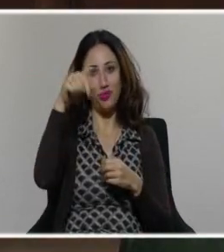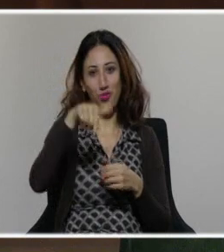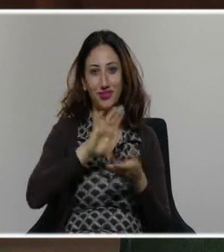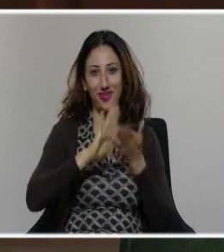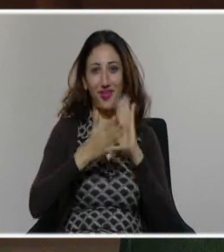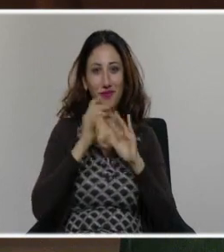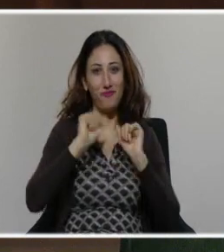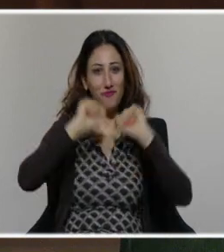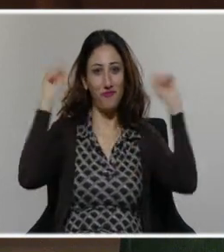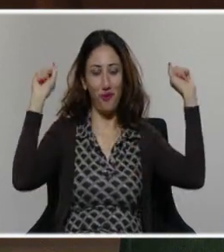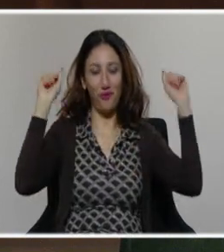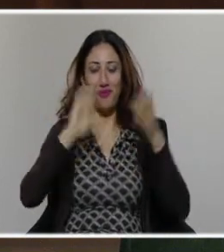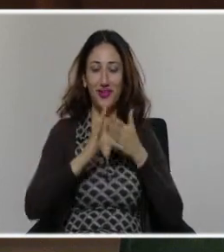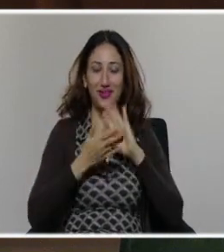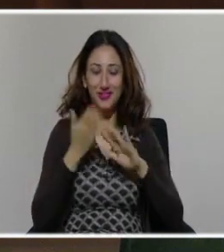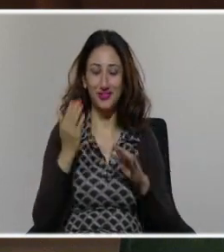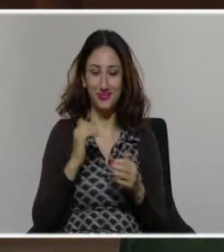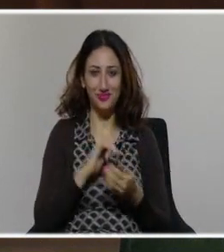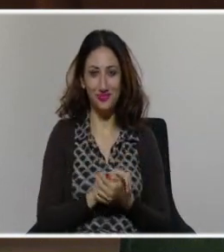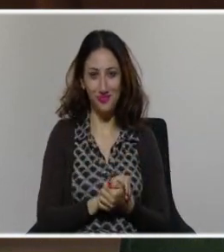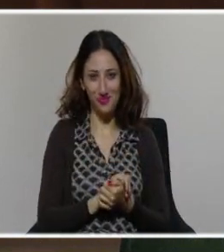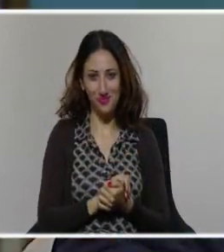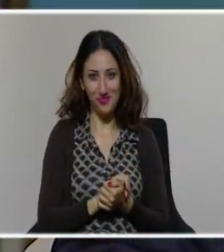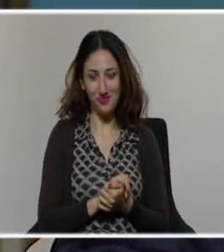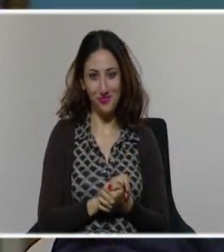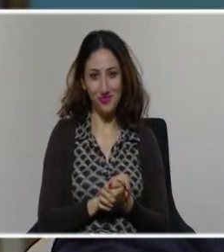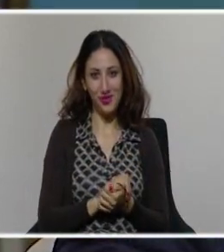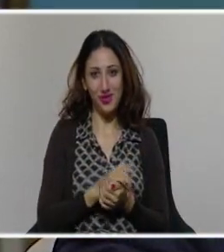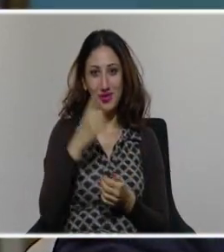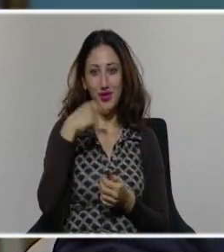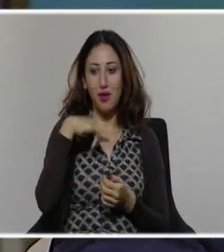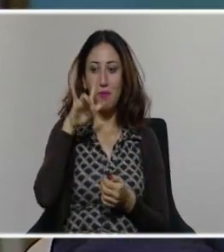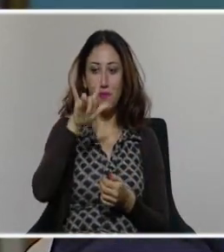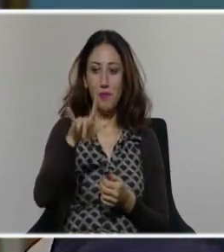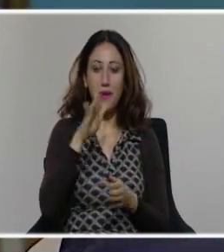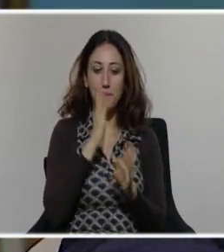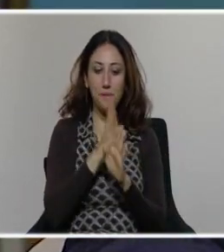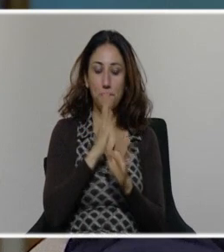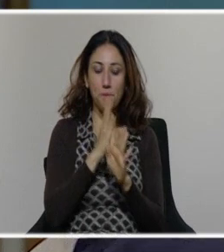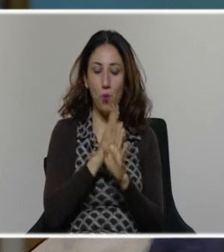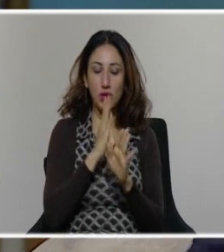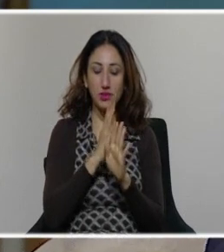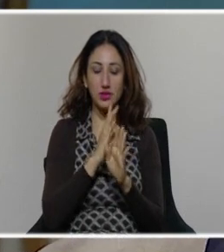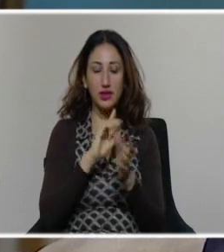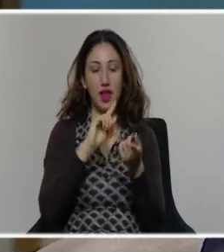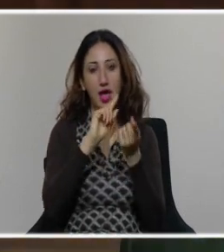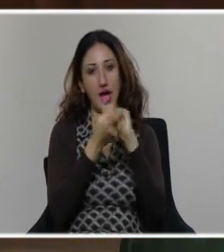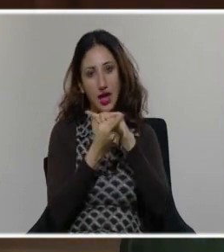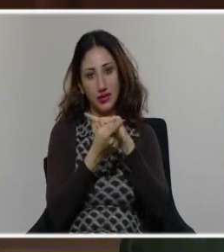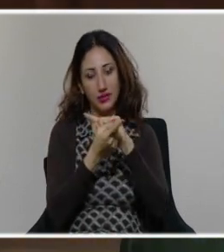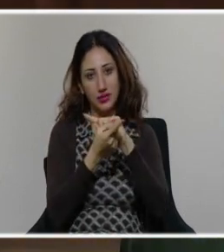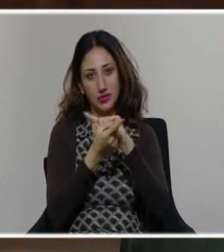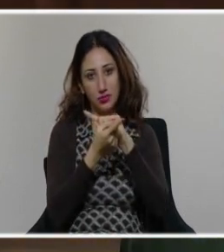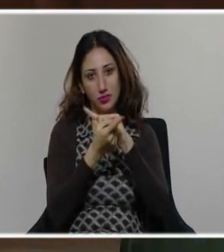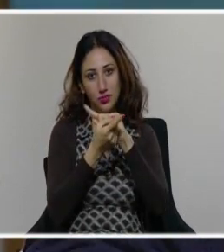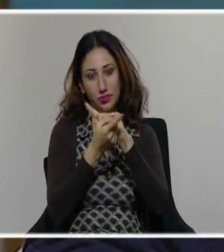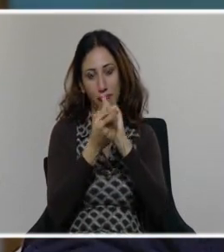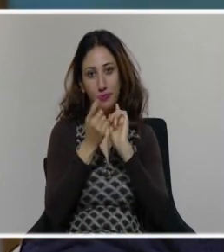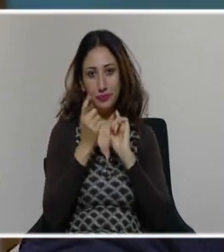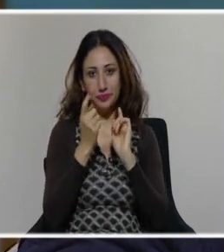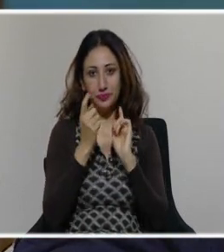دلوقتي بقت ما شاء الله واخده حقها تلت ومتلت. لا والله بس انا بحب ان الممثل ياخد حاجه عكس اللي الناس شايفينه فيها. صح صح. يعني انا ليه